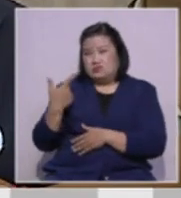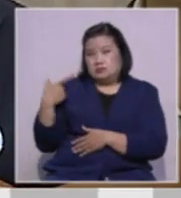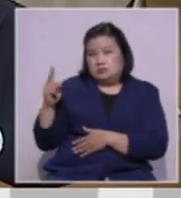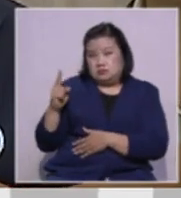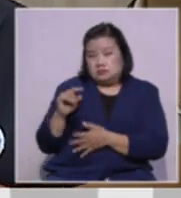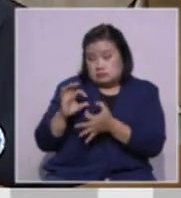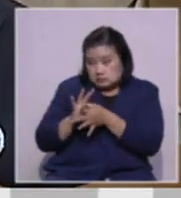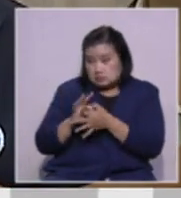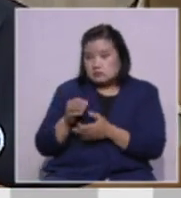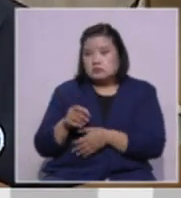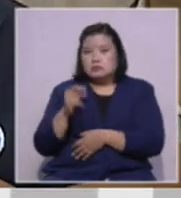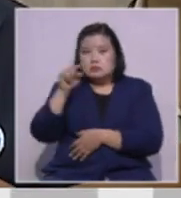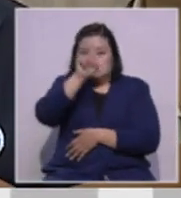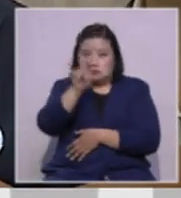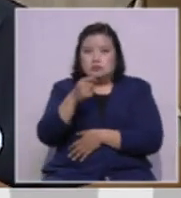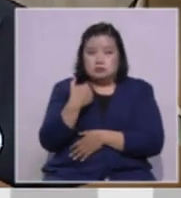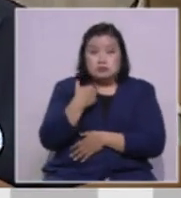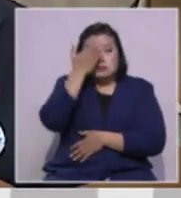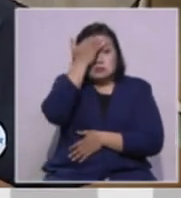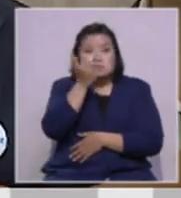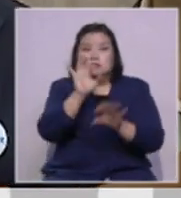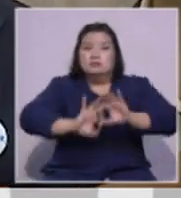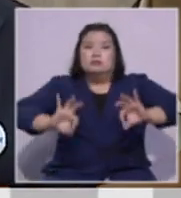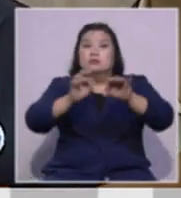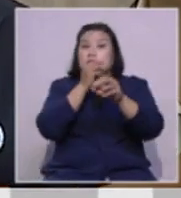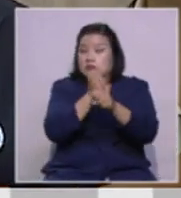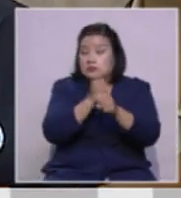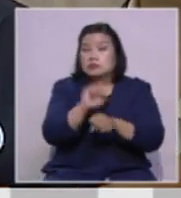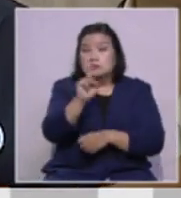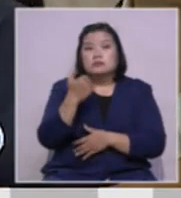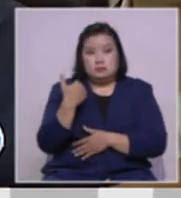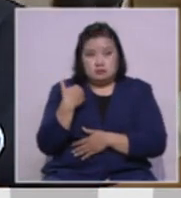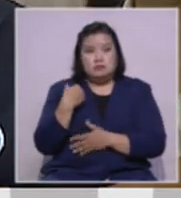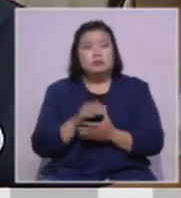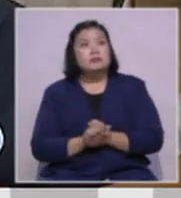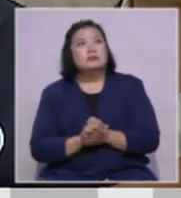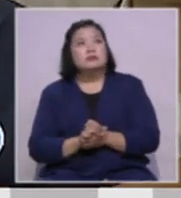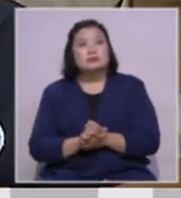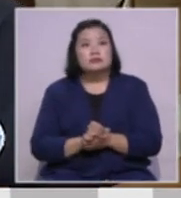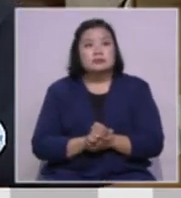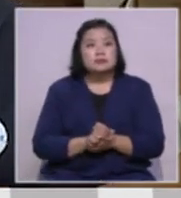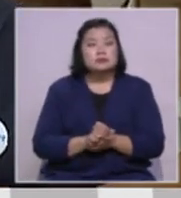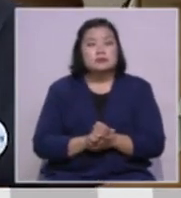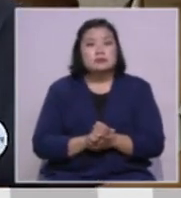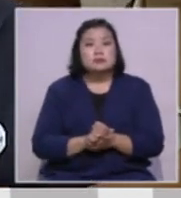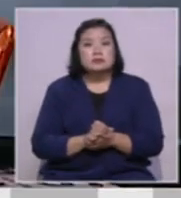ถาม ไ ว้ก็อยู่ที่ผลงาน ถูกต้องครับ นะครับประเด็นนี้จบไปเร็วๆนะครับ ครับ